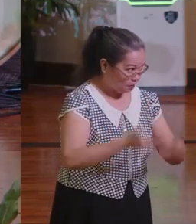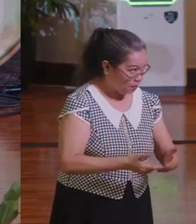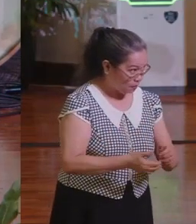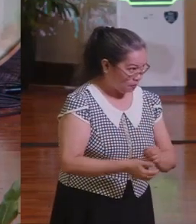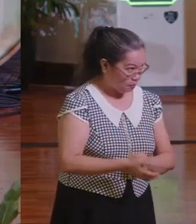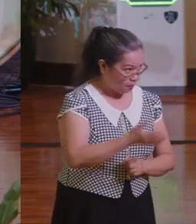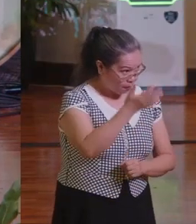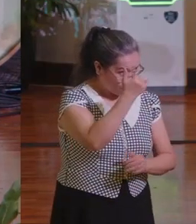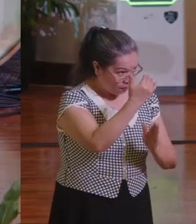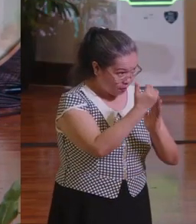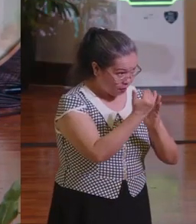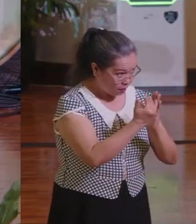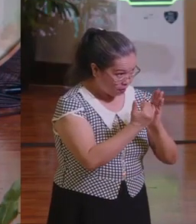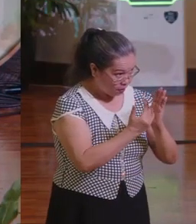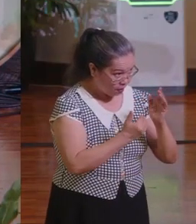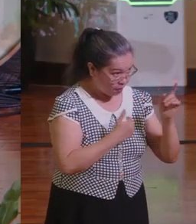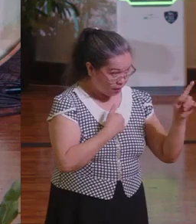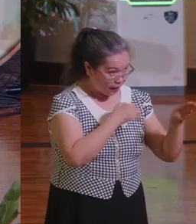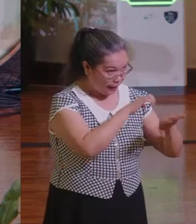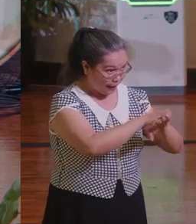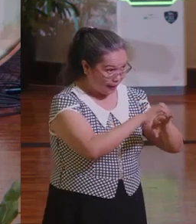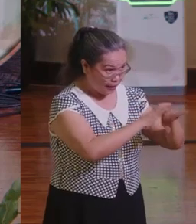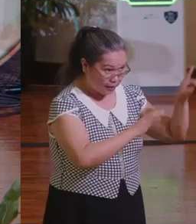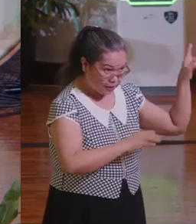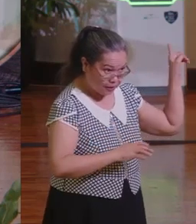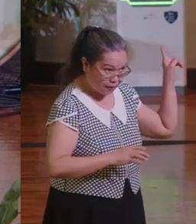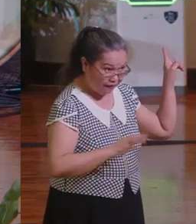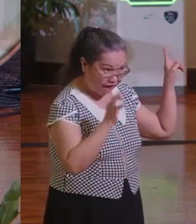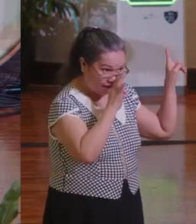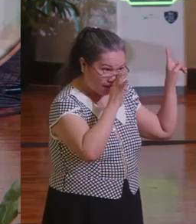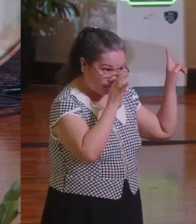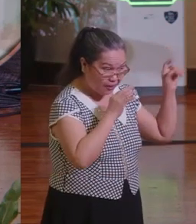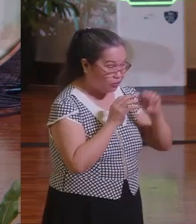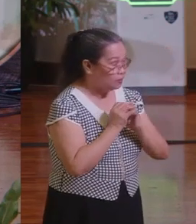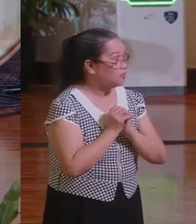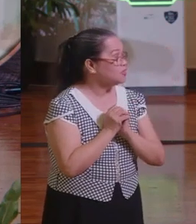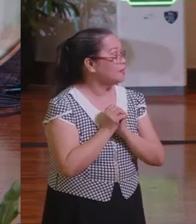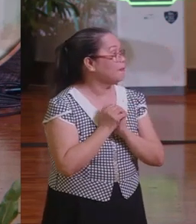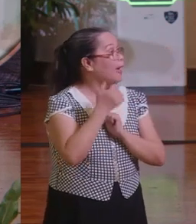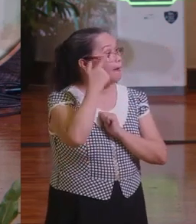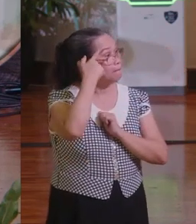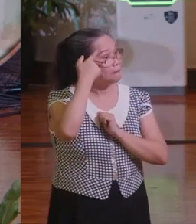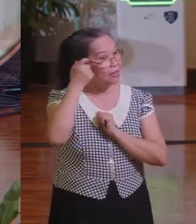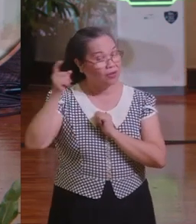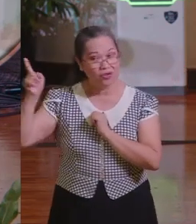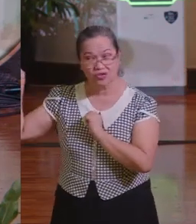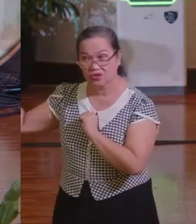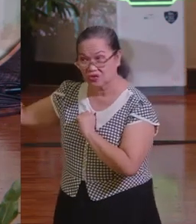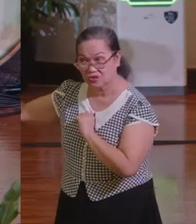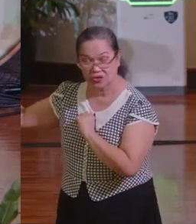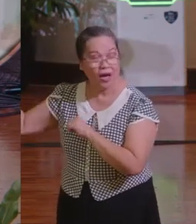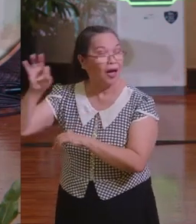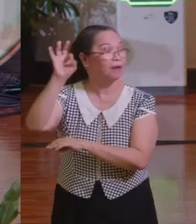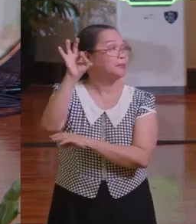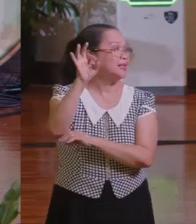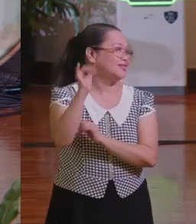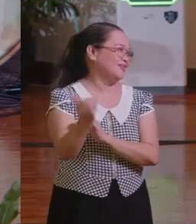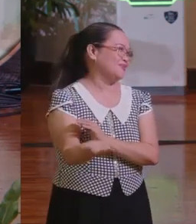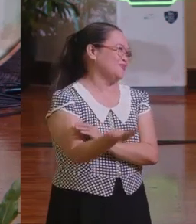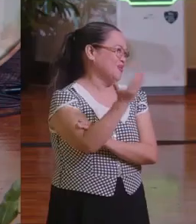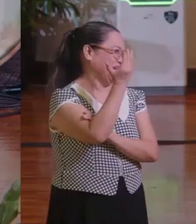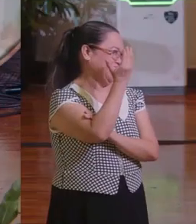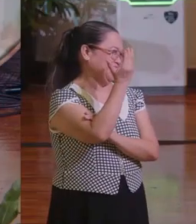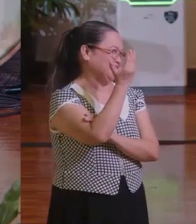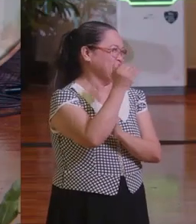kaya ang outline natin ay English din. Filipino worship ito. Dahil ako din po nag-preach kaninang umaga.